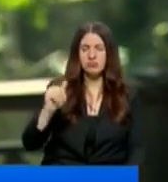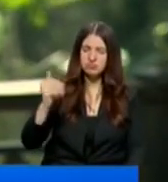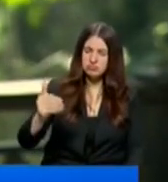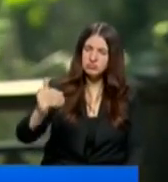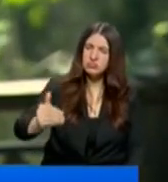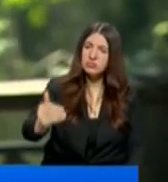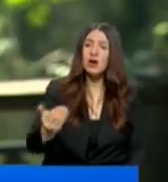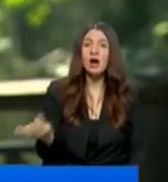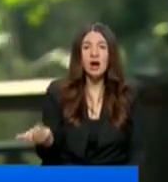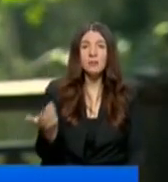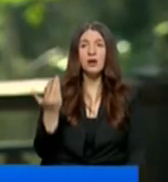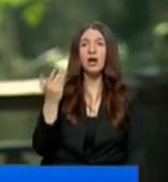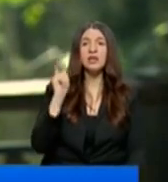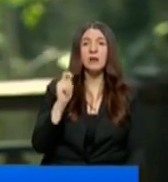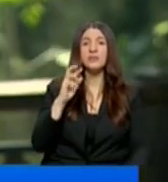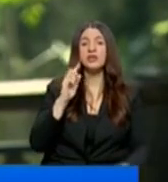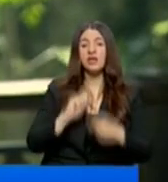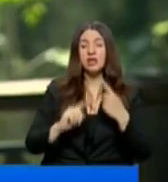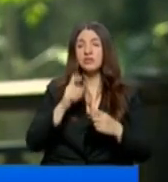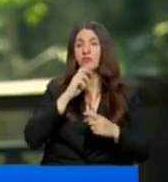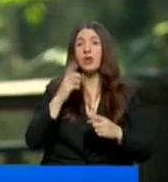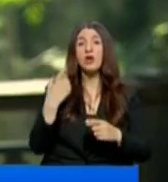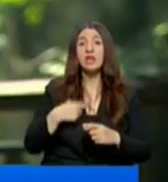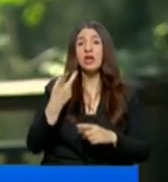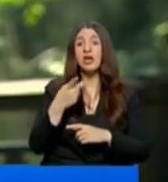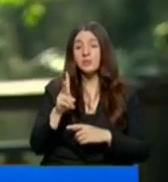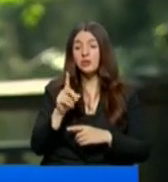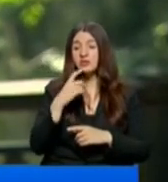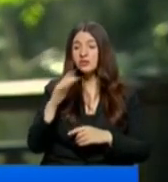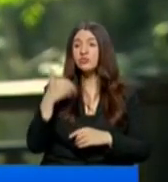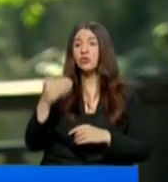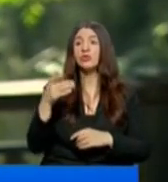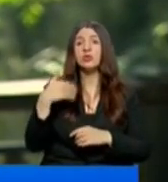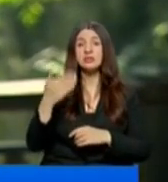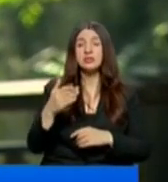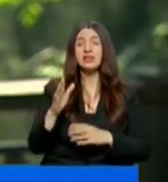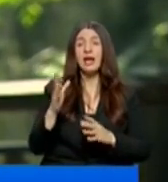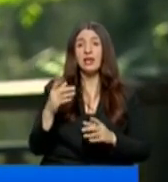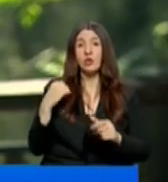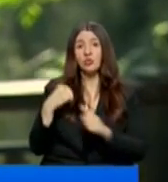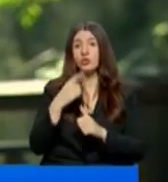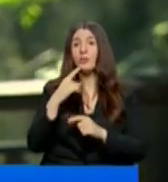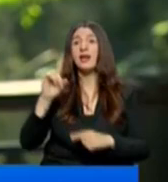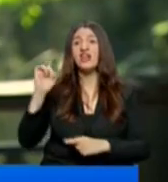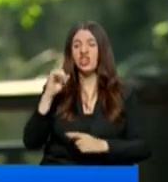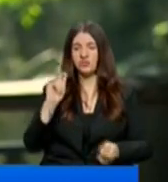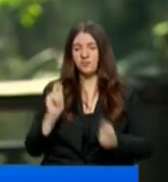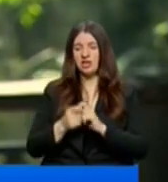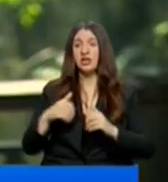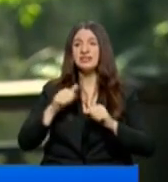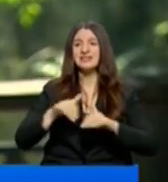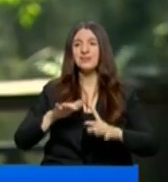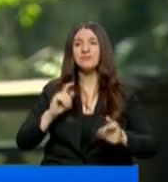sürdürdü. Fakat izlediği yanlış politika, özellikle 2018 sonrası, altını çizeyim. Yani rejim değiştikten,